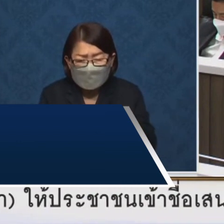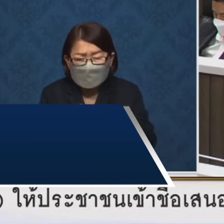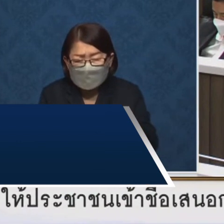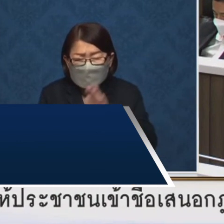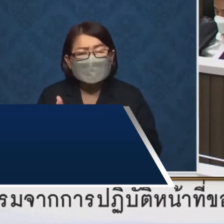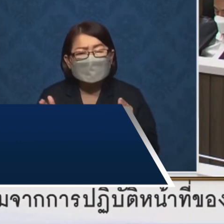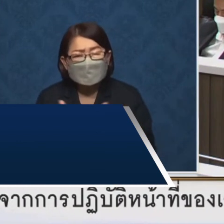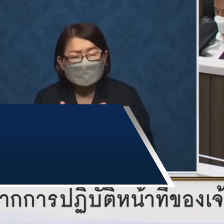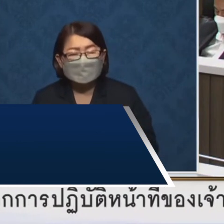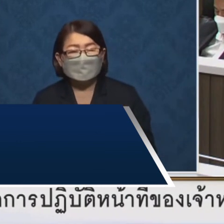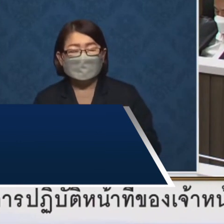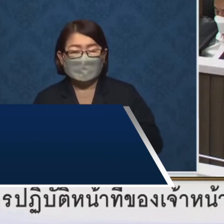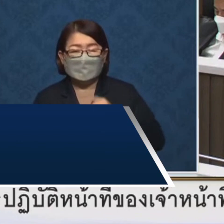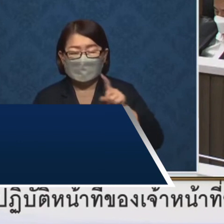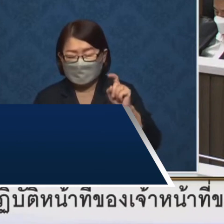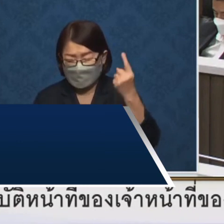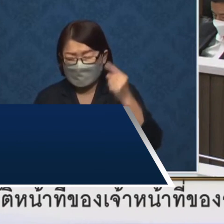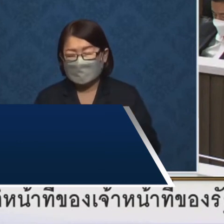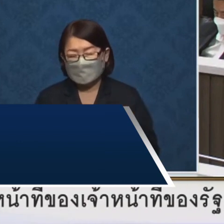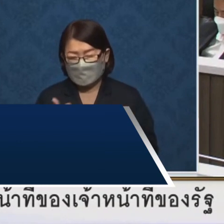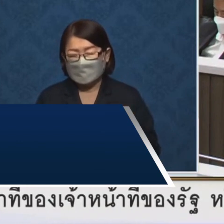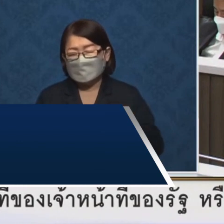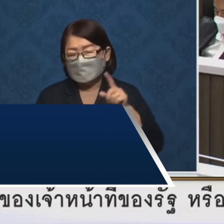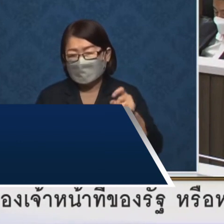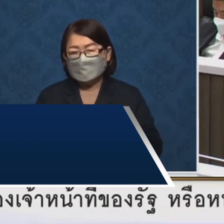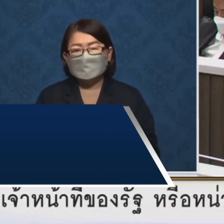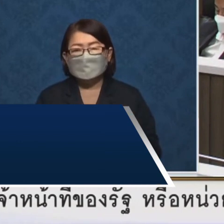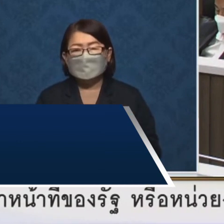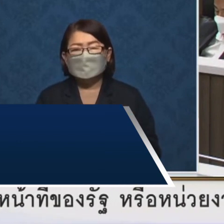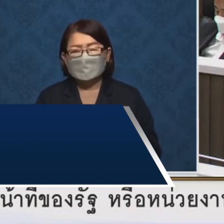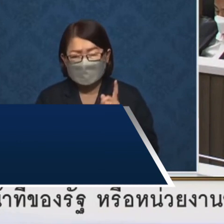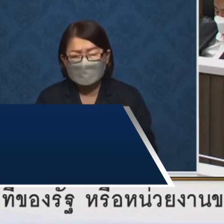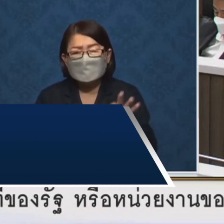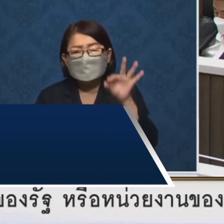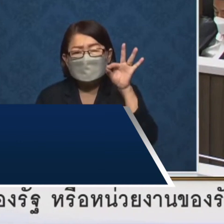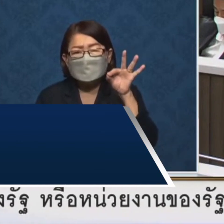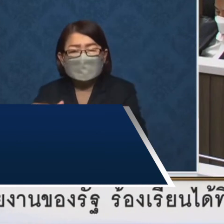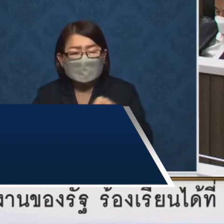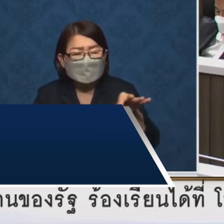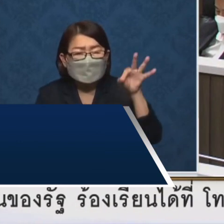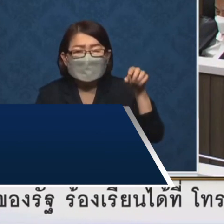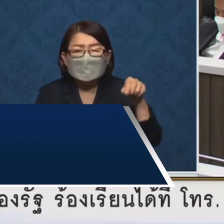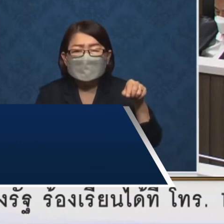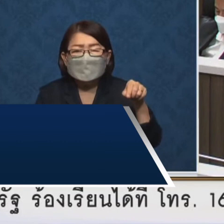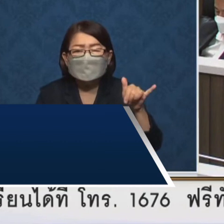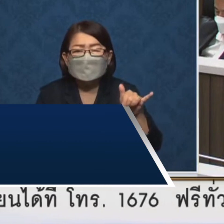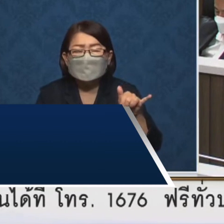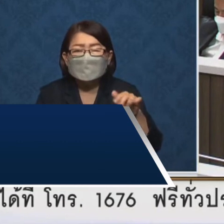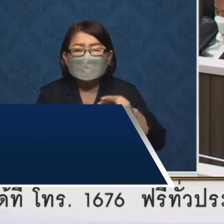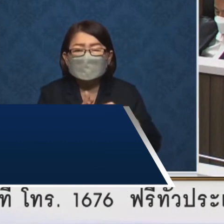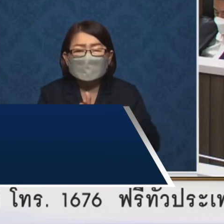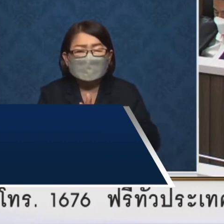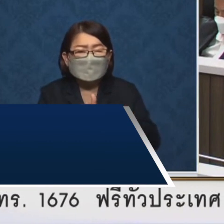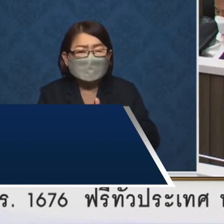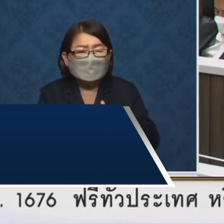ผมเชือกว PM oppressionอย...ทำถามให่ทคุณจะต้ถามตอนนี้เราจะ้เลือกอ Ferr.บร.ชาชญกัประเศษที่กักยากต